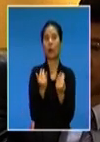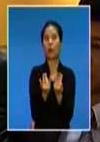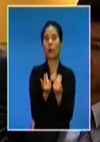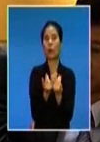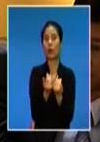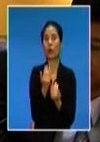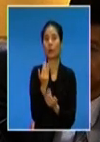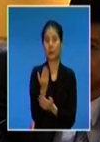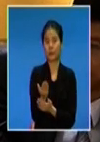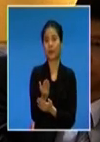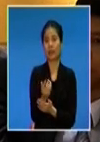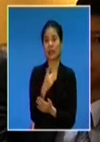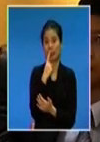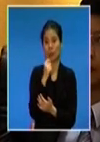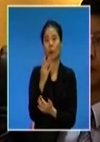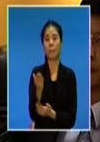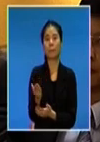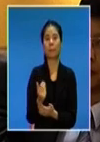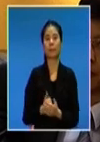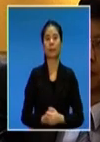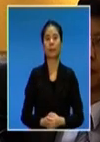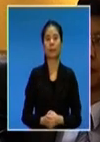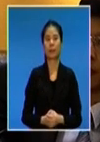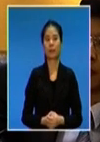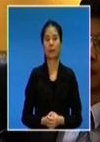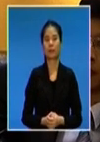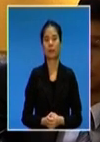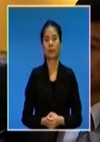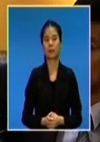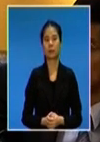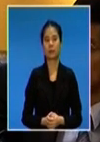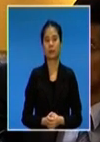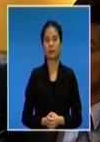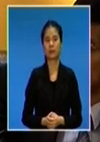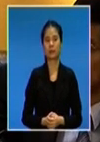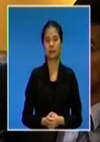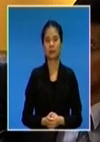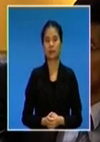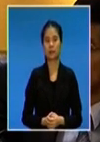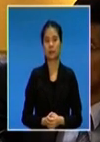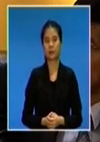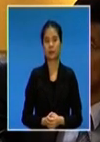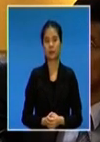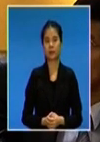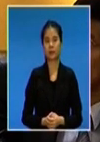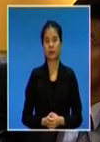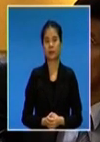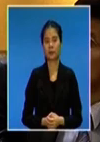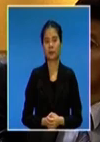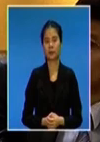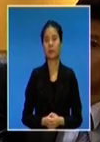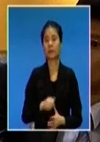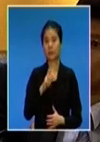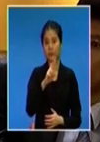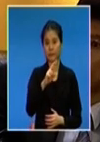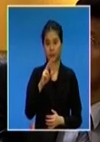ท่านสิทธิศักดิ์ก็จะตอบเรื่องนี้นะครับให้ท่านตอบคงจะดีกว่านะครับแล้วก็ท่านต่อมาคุณหมอผมตอบหมดแล้วใช่ไหมครับระบบเฝ้า